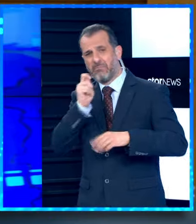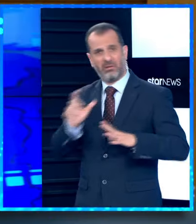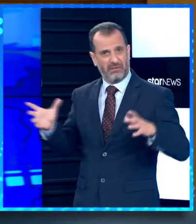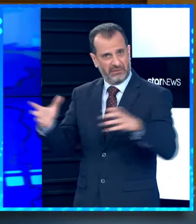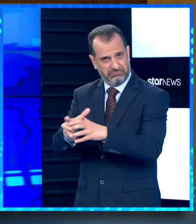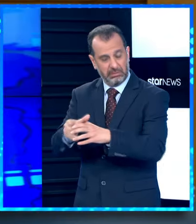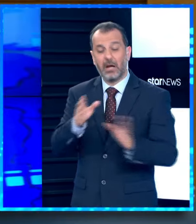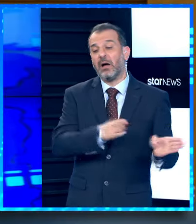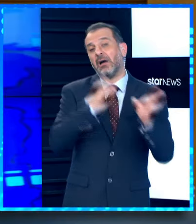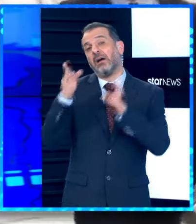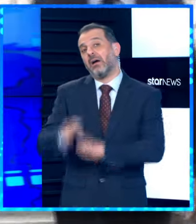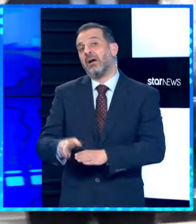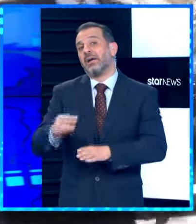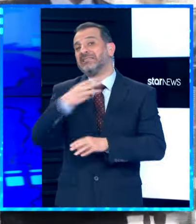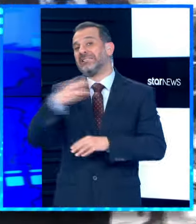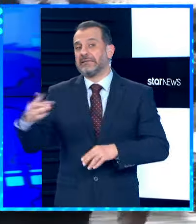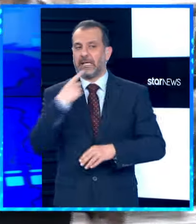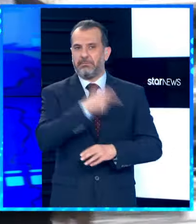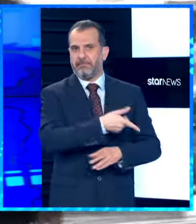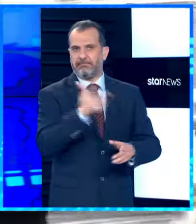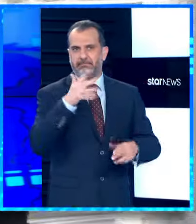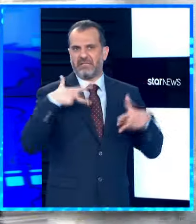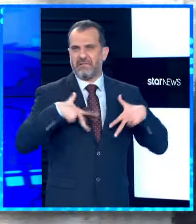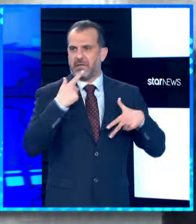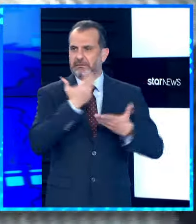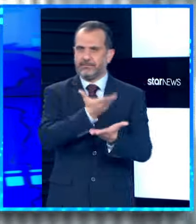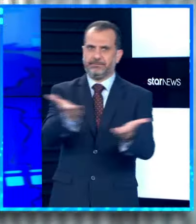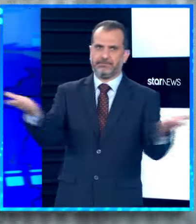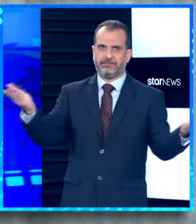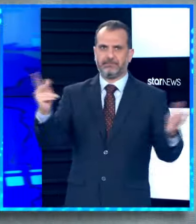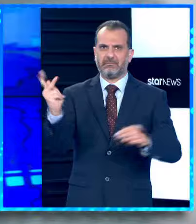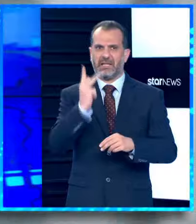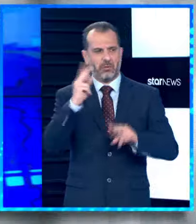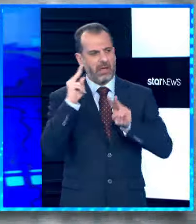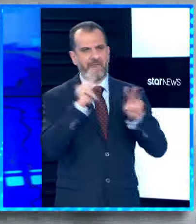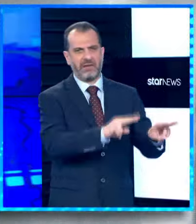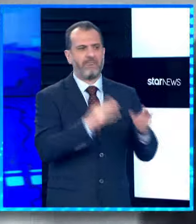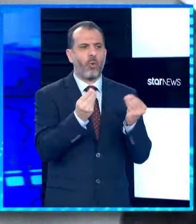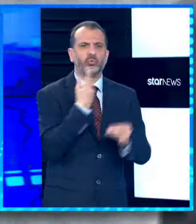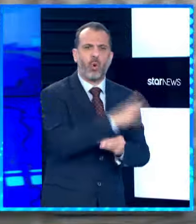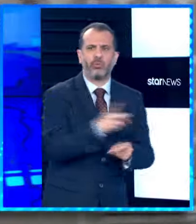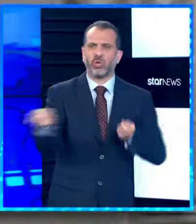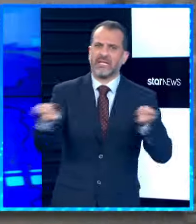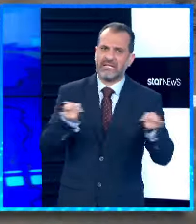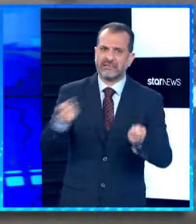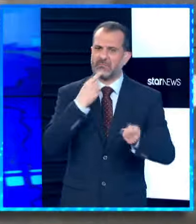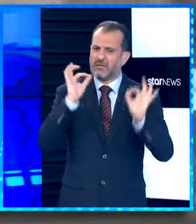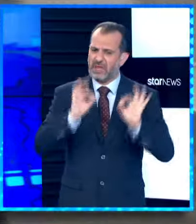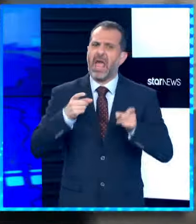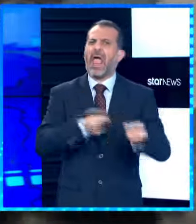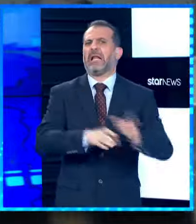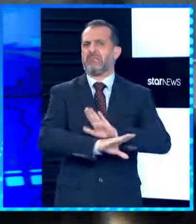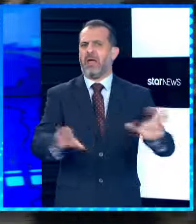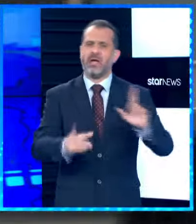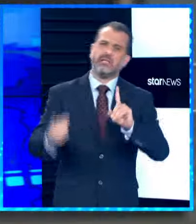είναι πολλαπλώς εκτεθειμένη στην κοινωνία για τον τρόπο με τον οποίο χειρίστηκε την τραγωδία, την οποία χαρακτηρίζει έγκλημα, ενώ μιλάει και για